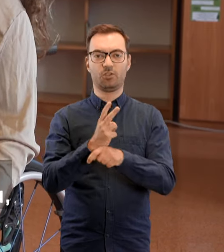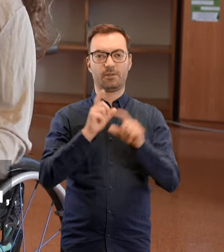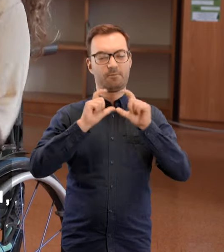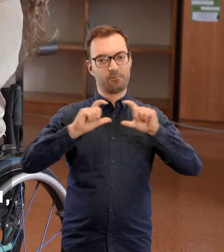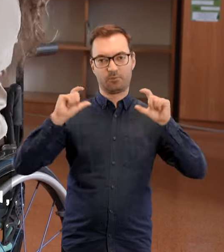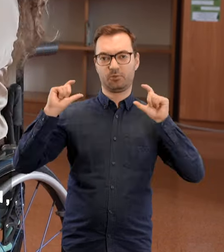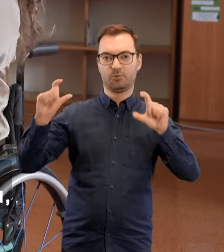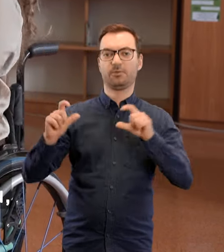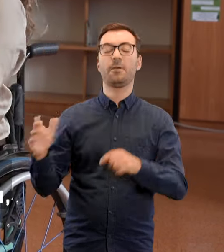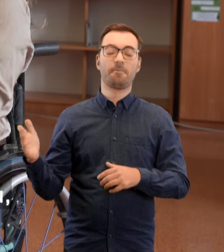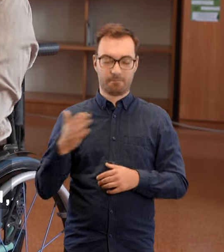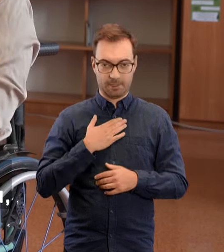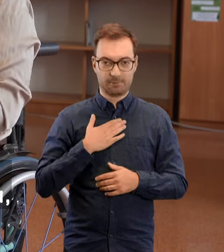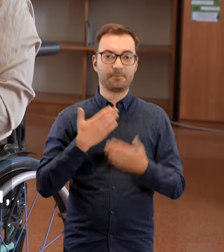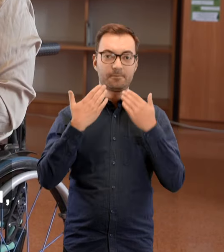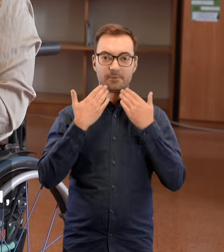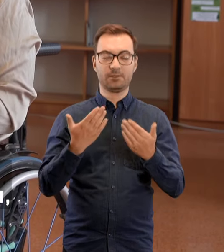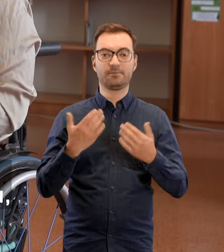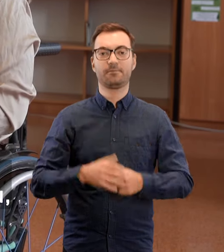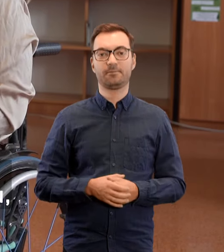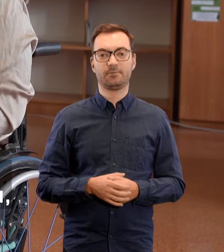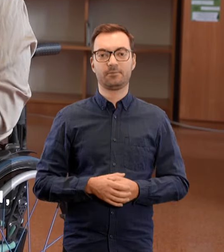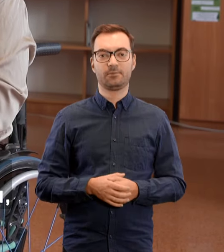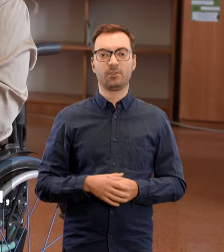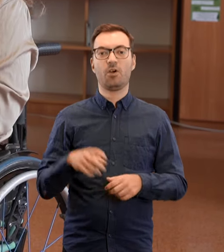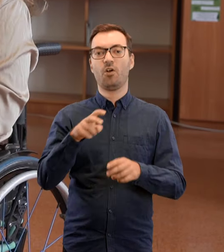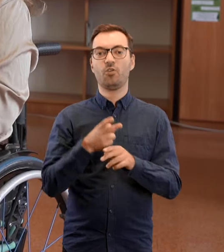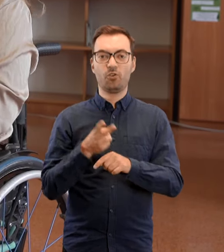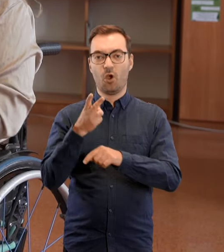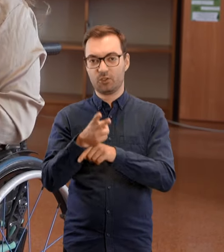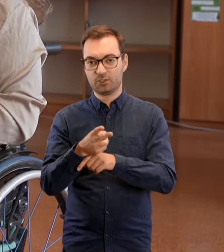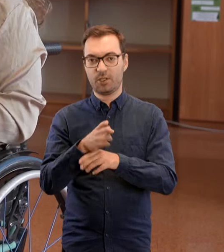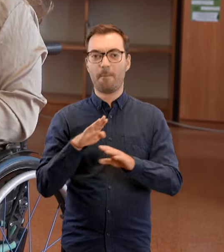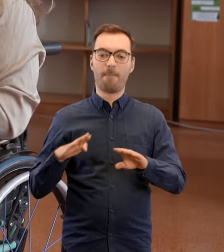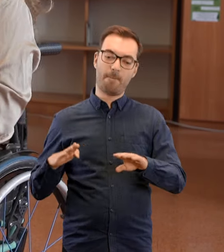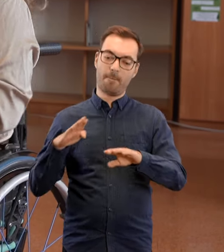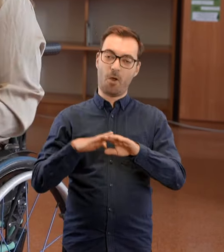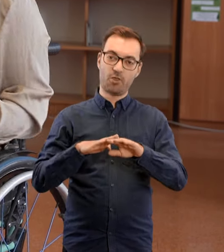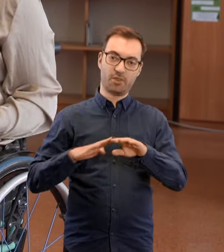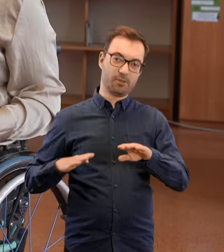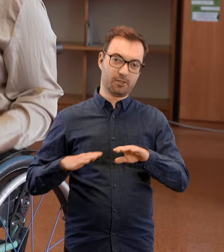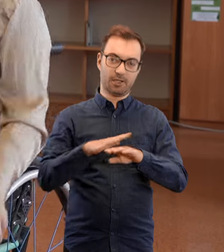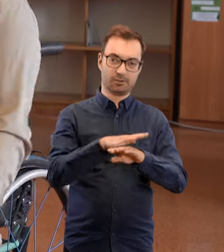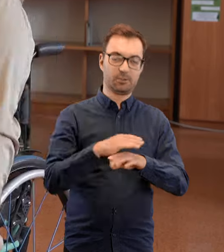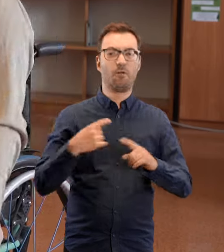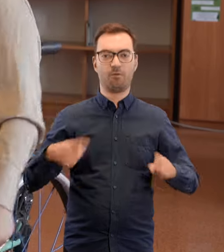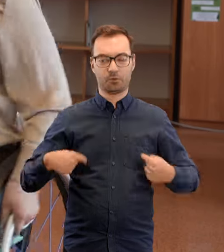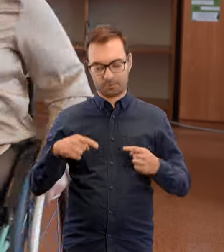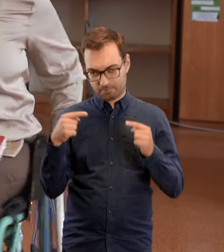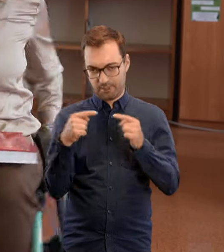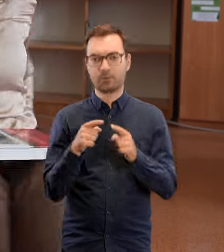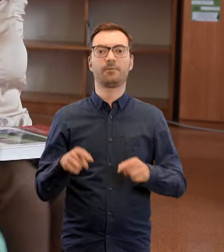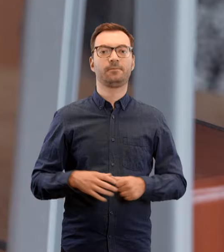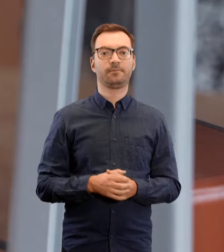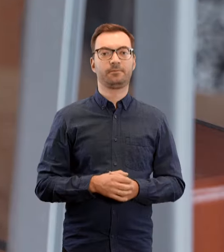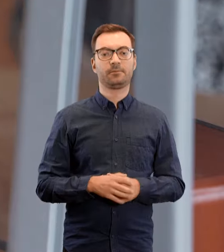zapewniony poprzez odpowiednie dojście do budynku, podjazd, którym może się poruszać osoba na wózku. Jednocześnie mamy